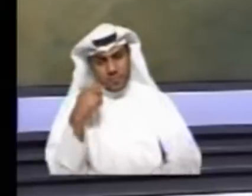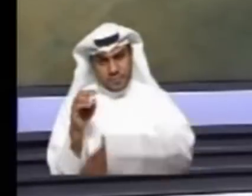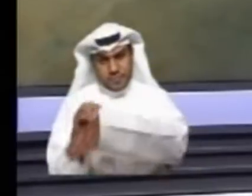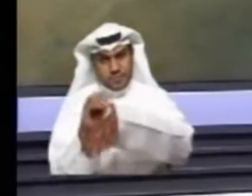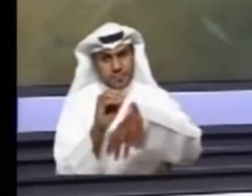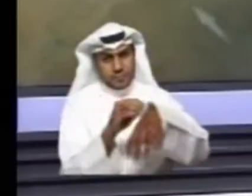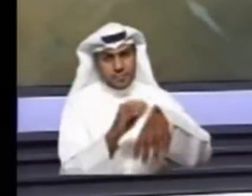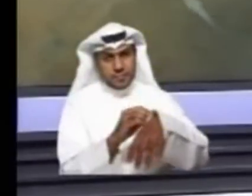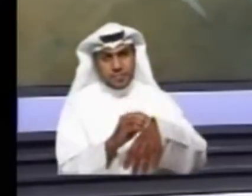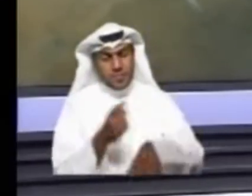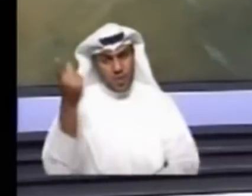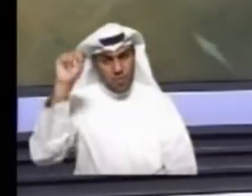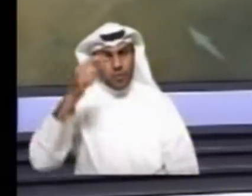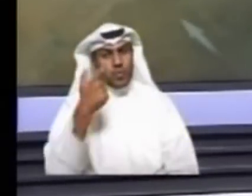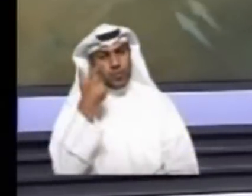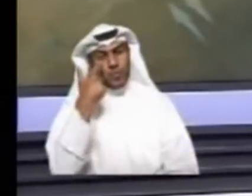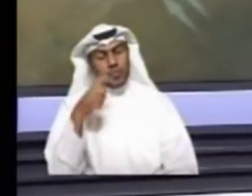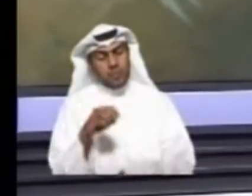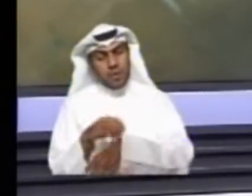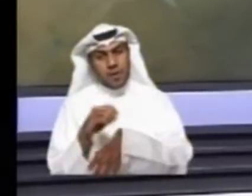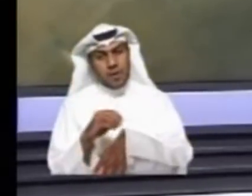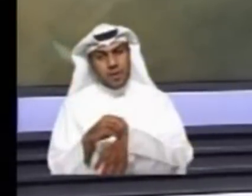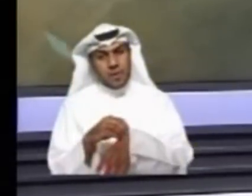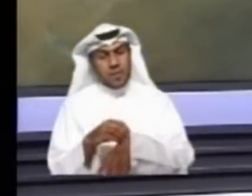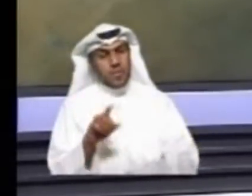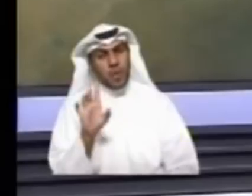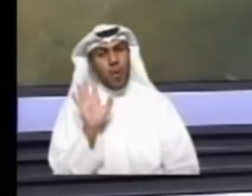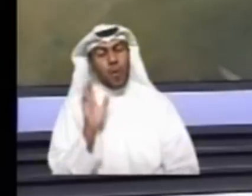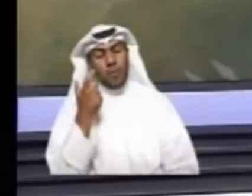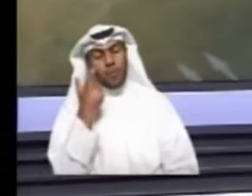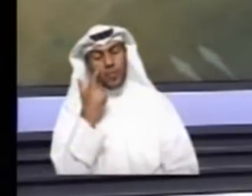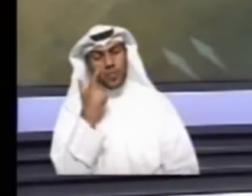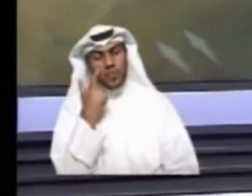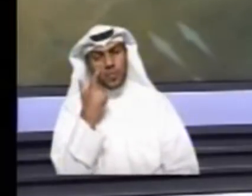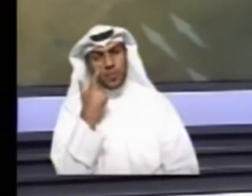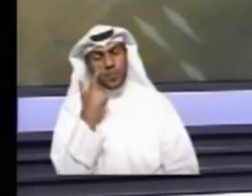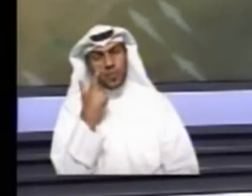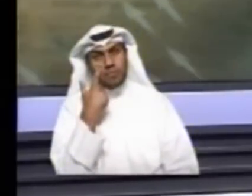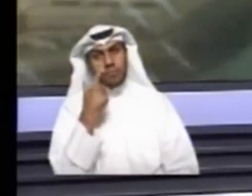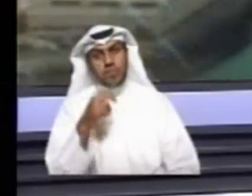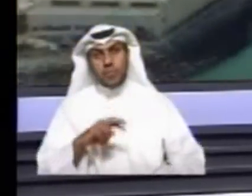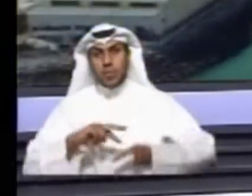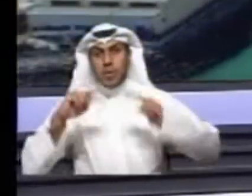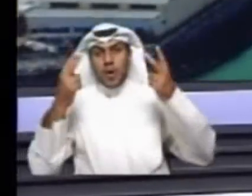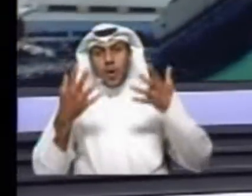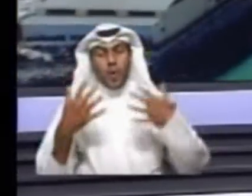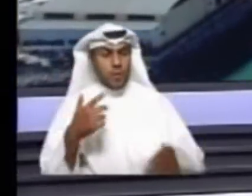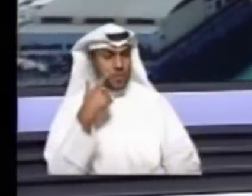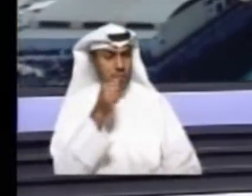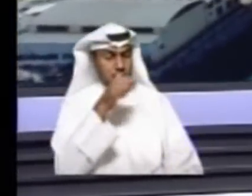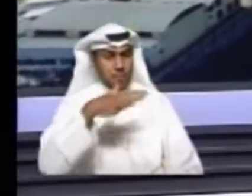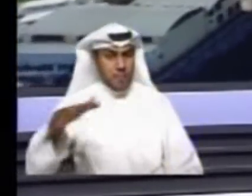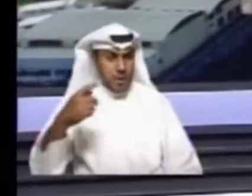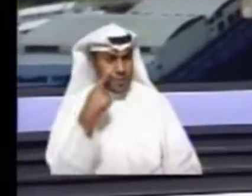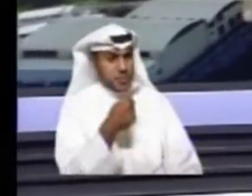منكم خلال يوم الغد اخذ الحيطه والحذر لان الاجواء قد تميل الى عدم الاستقرار الاجواء البحريه بوجع في يوم